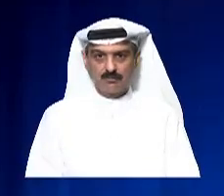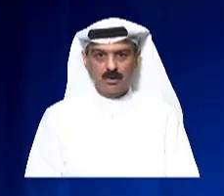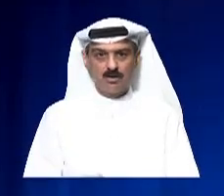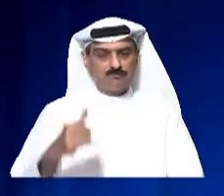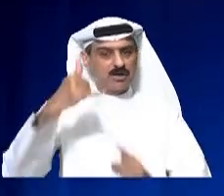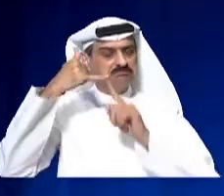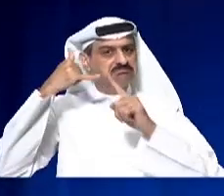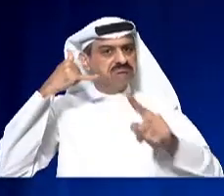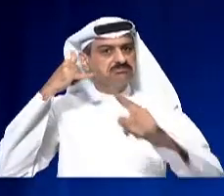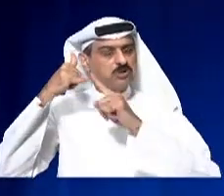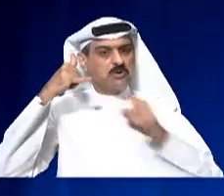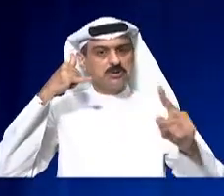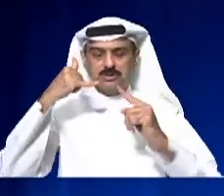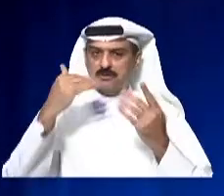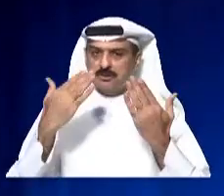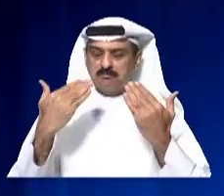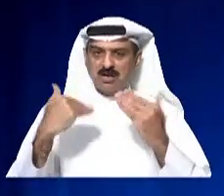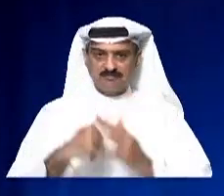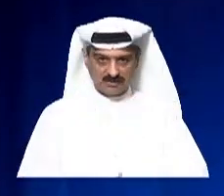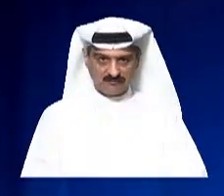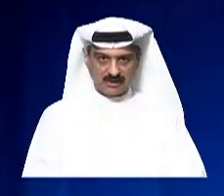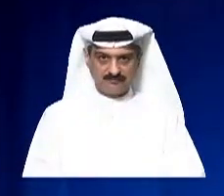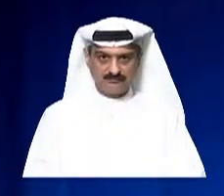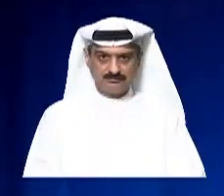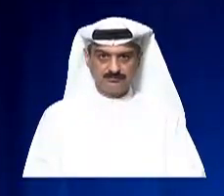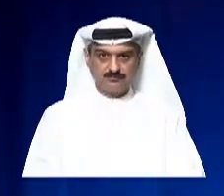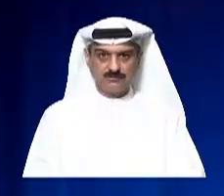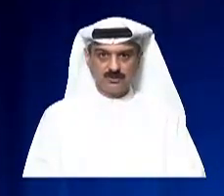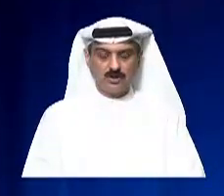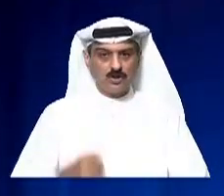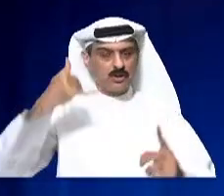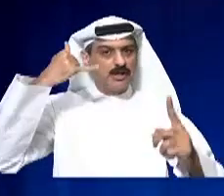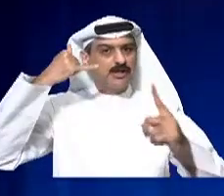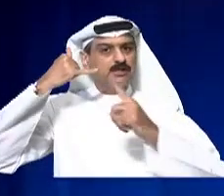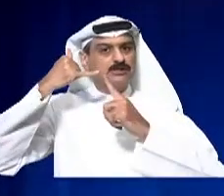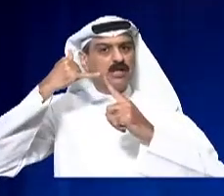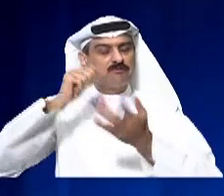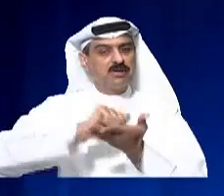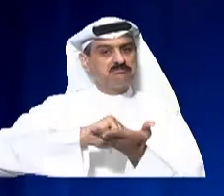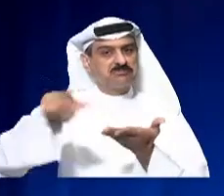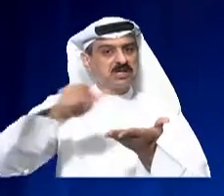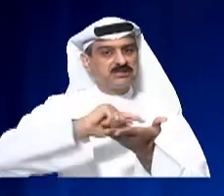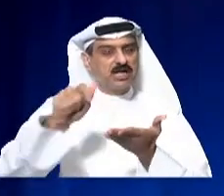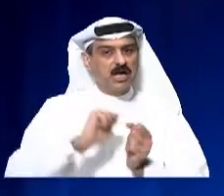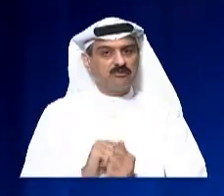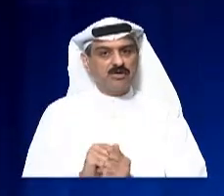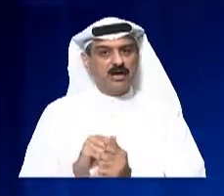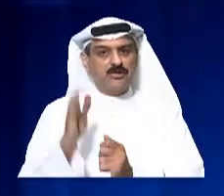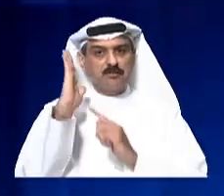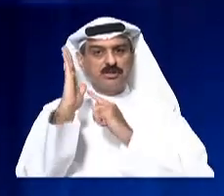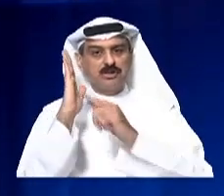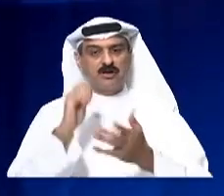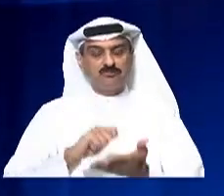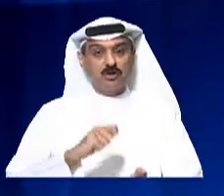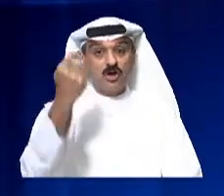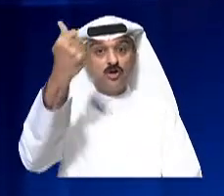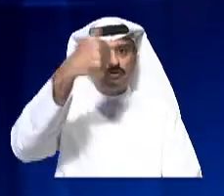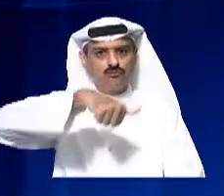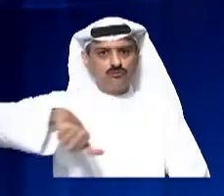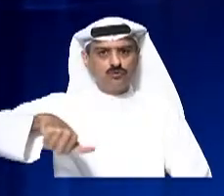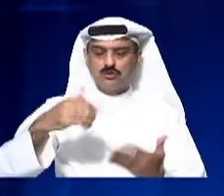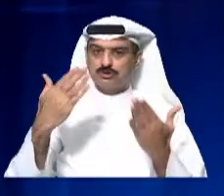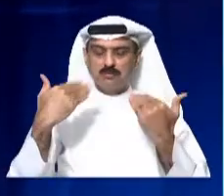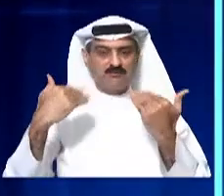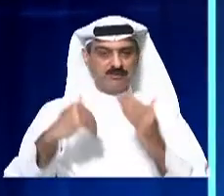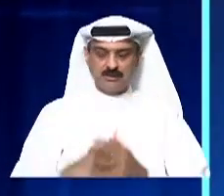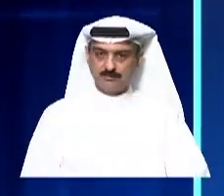بالتواصل مع المواطنين الكرام سواء عن طريق الاتصال أو الرسائل الإلكترونية لطلب مبالغ مالية بأي شكل